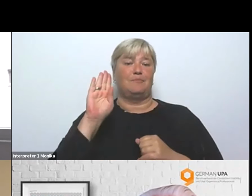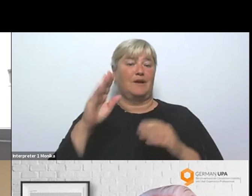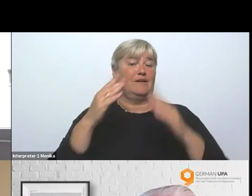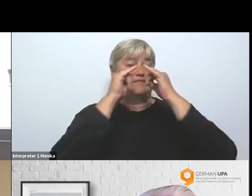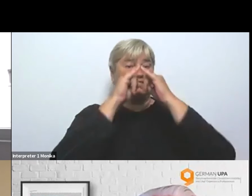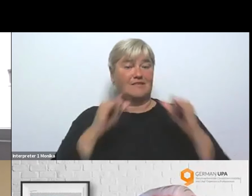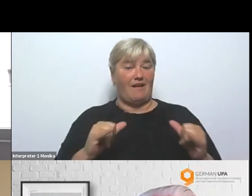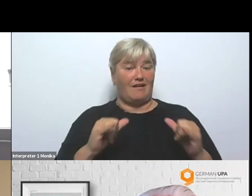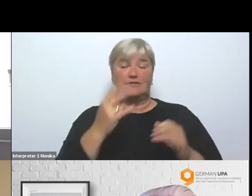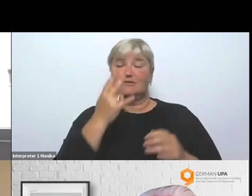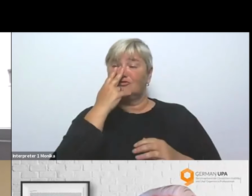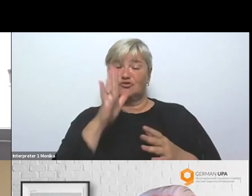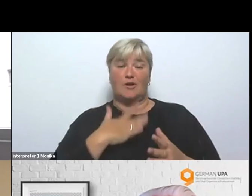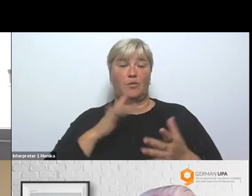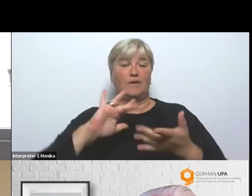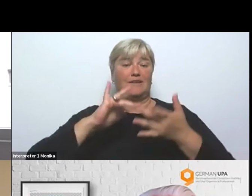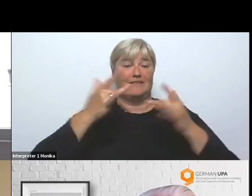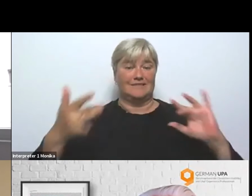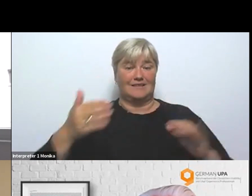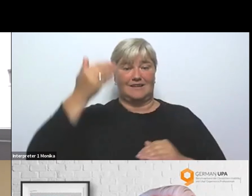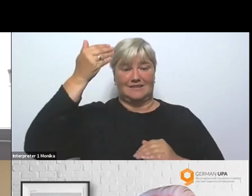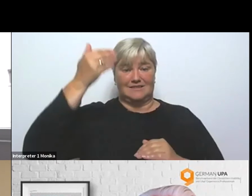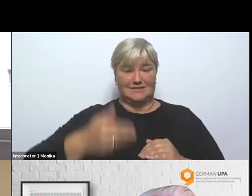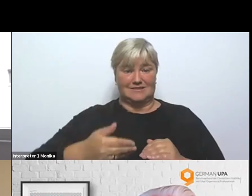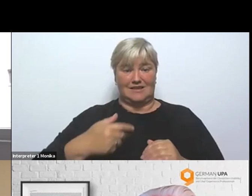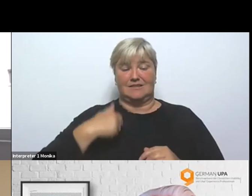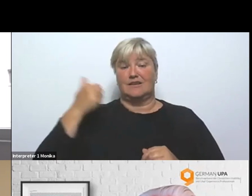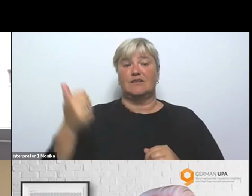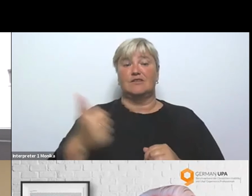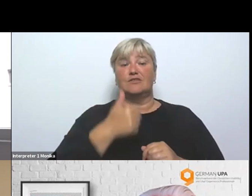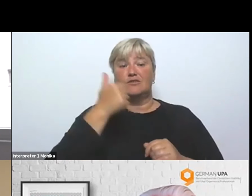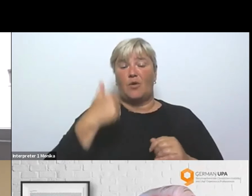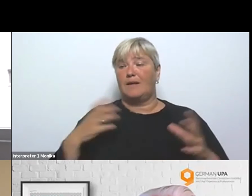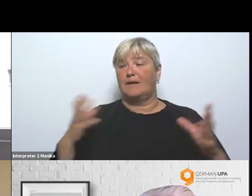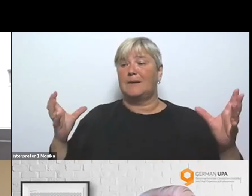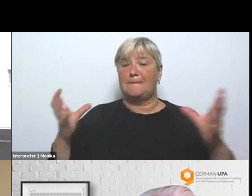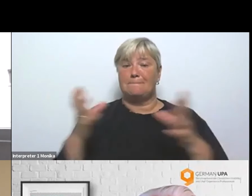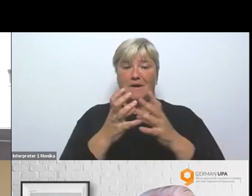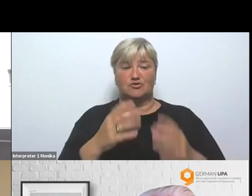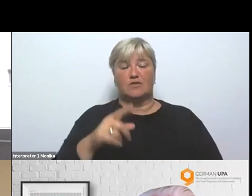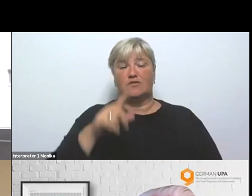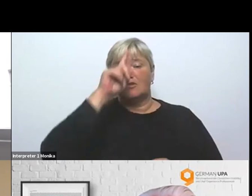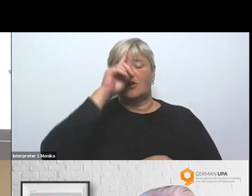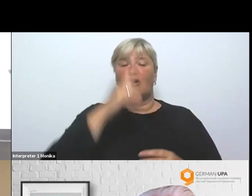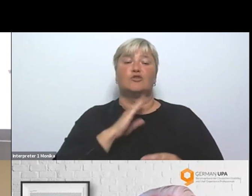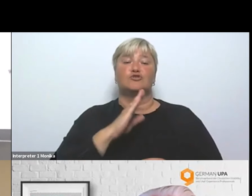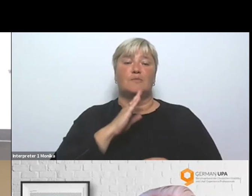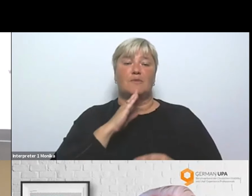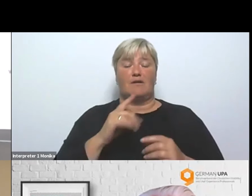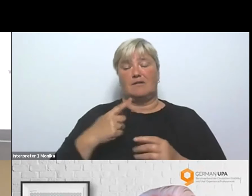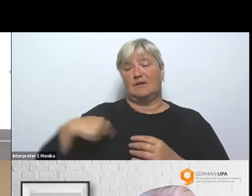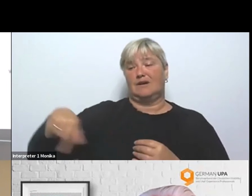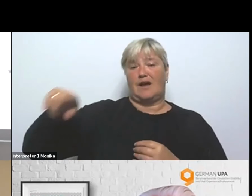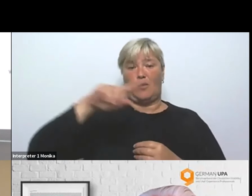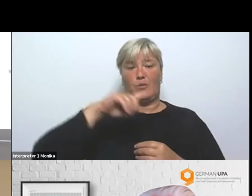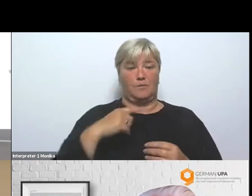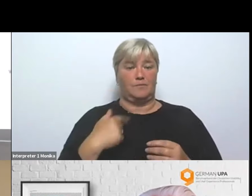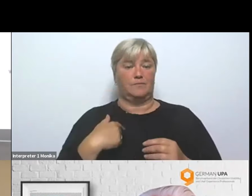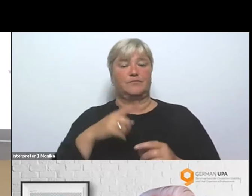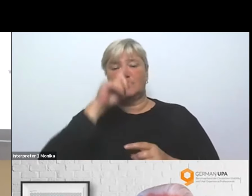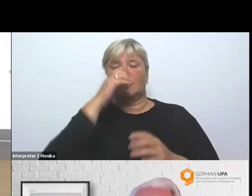die Internetseite. Wir haben jetzt eine tolle Gemeinschaft im deutschsprachigen Raum, dass wir auch deutschsprachige Ressourcen zur Verfügung